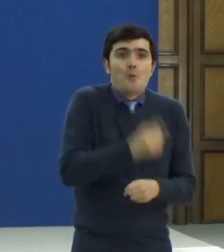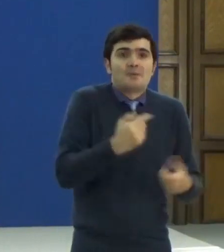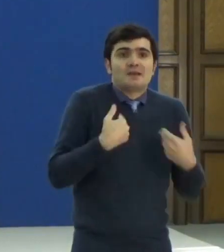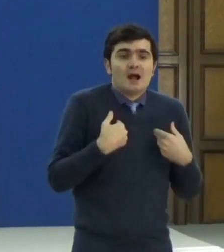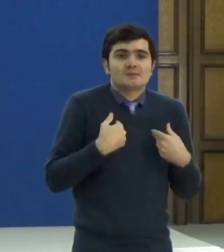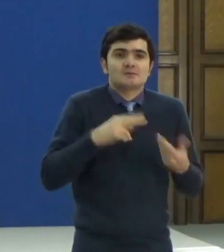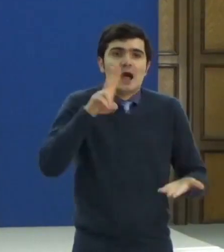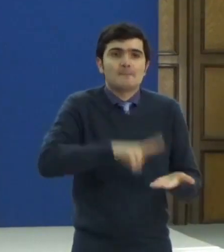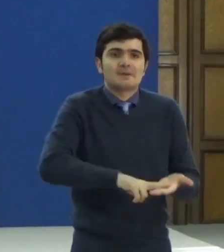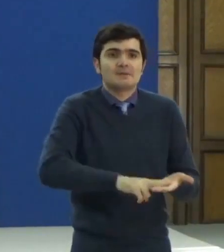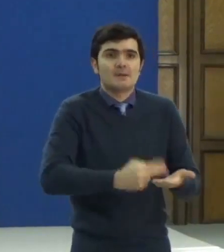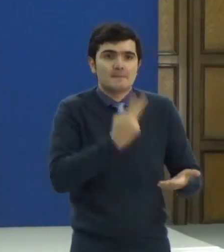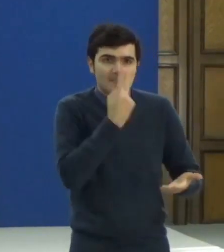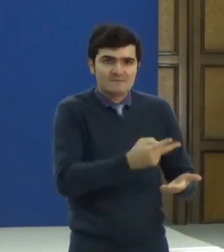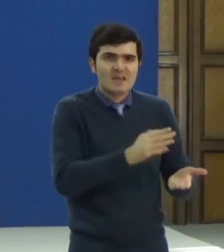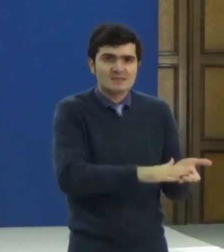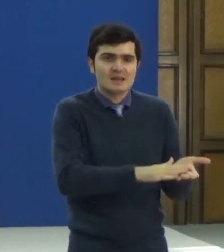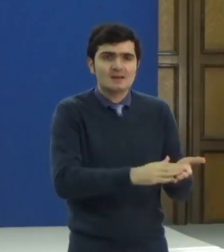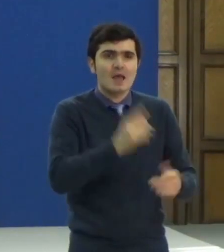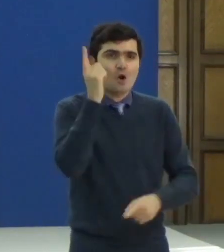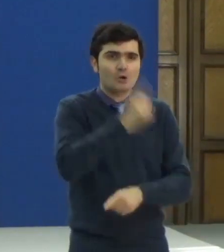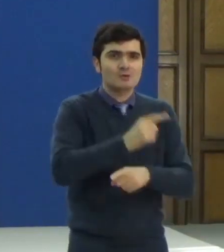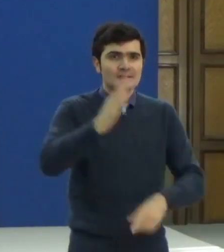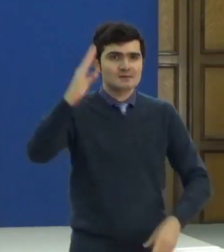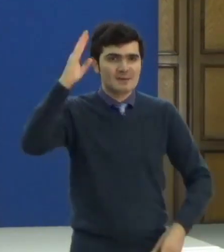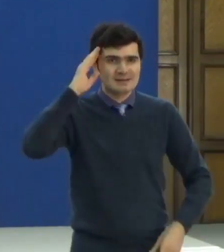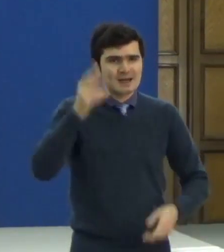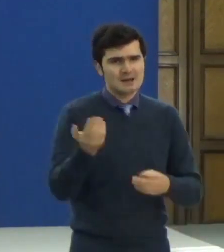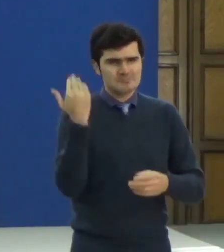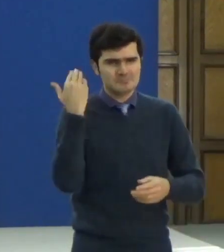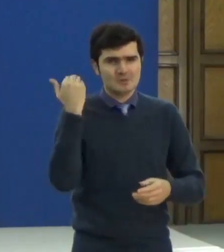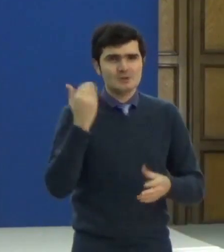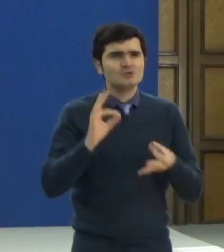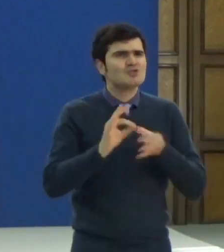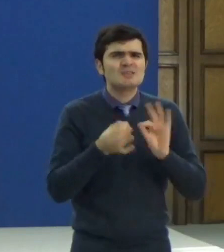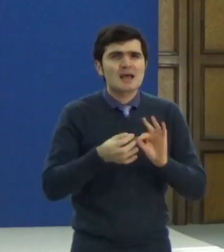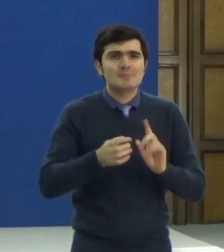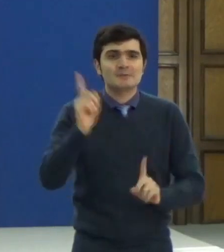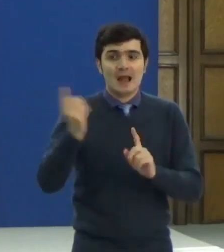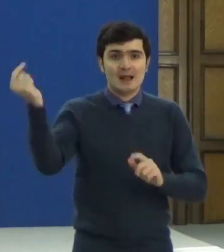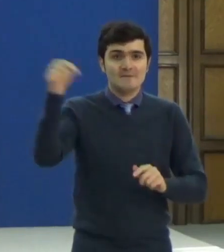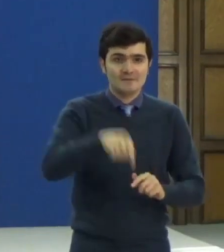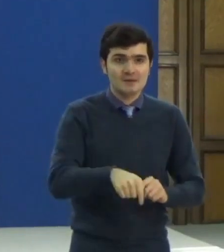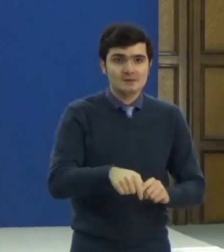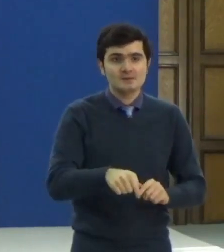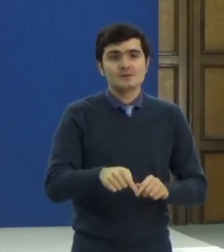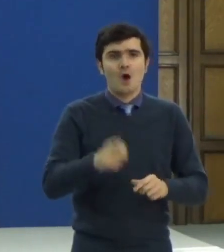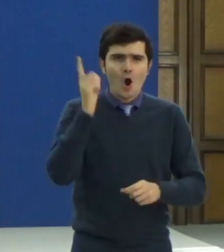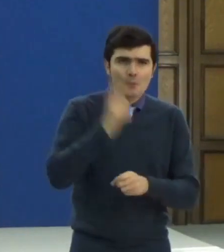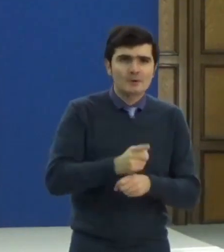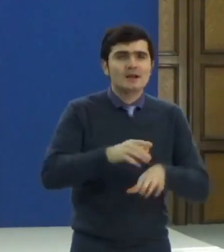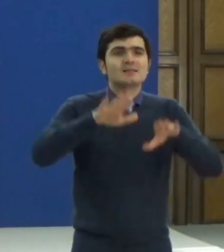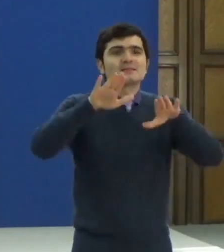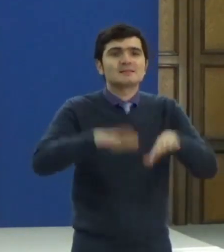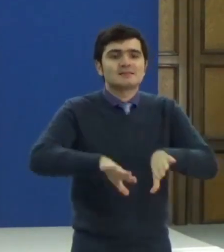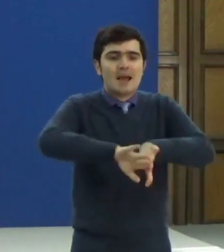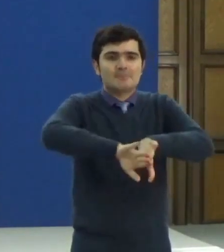aplicăm prevederile ordonanțelor militare anterioare, ceea ce înseamnă că vor sta în